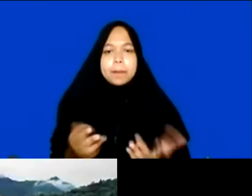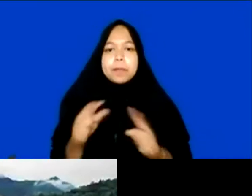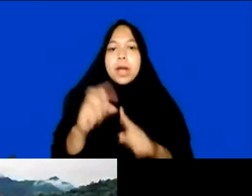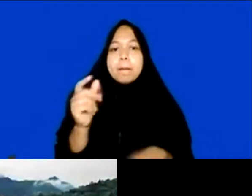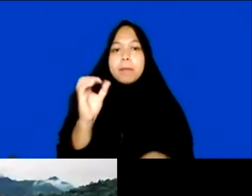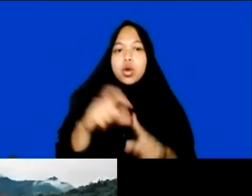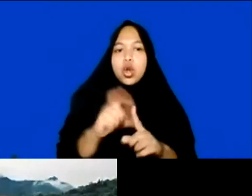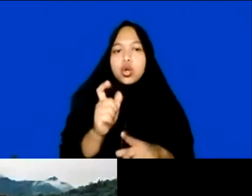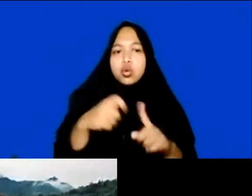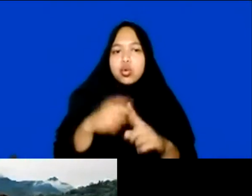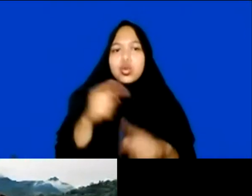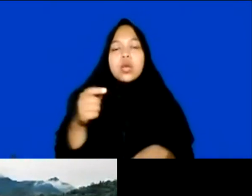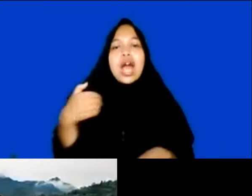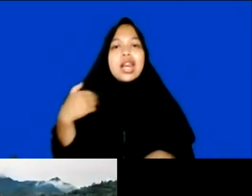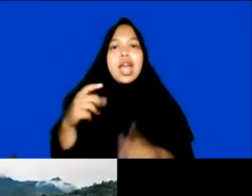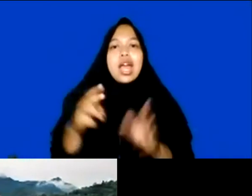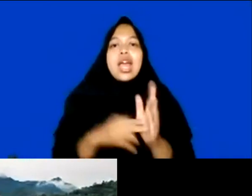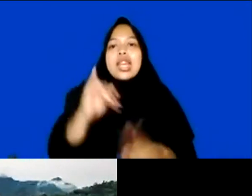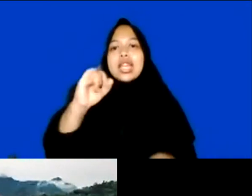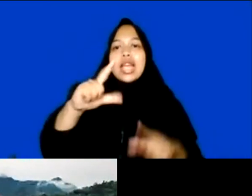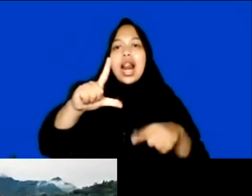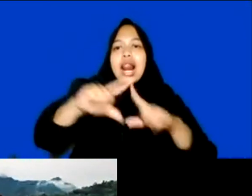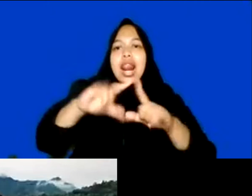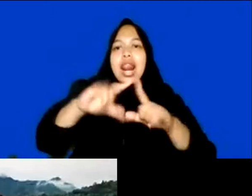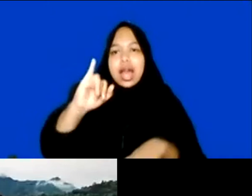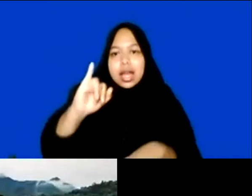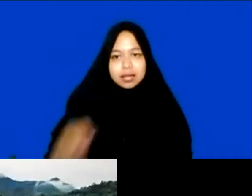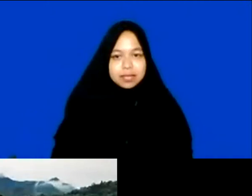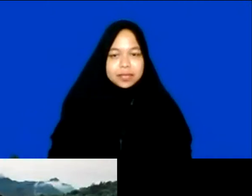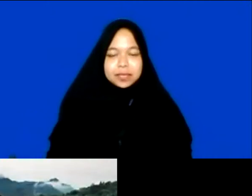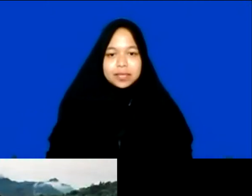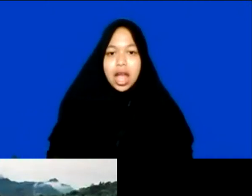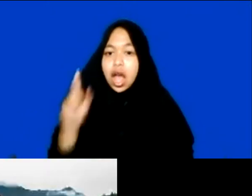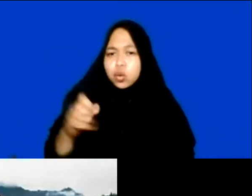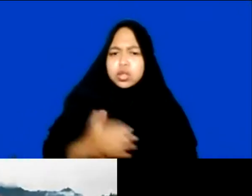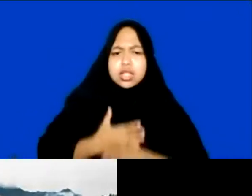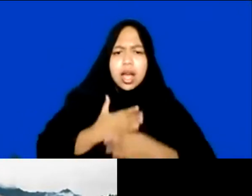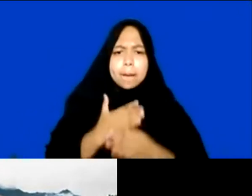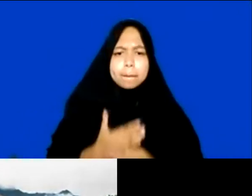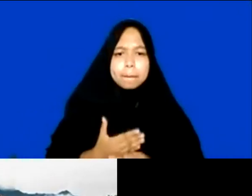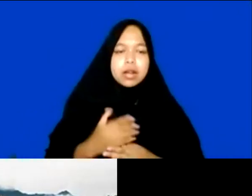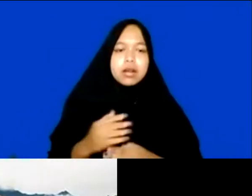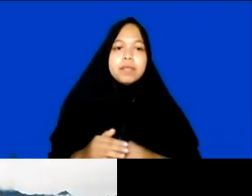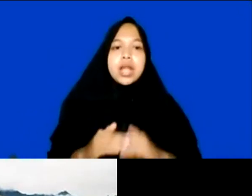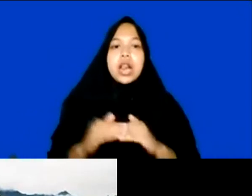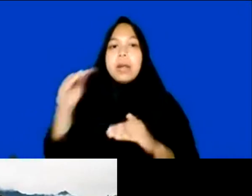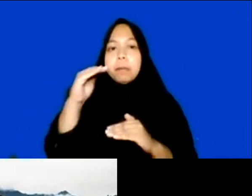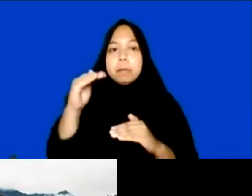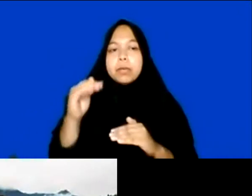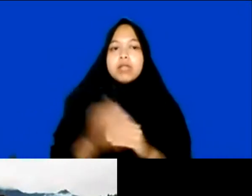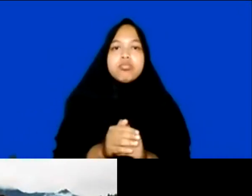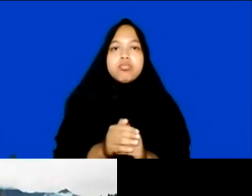yang lebih gitu loh. Pasti waktu pasti bicara sebenarnya. Jadi emang harus sabar dan lebih, aku bilang tadi, lebih ke passion